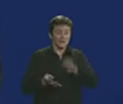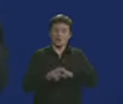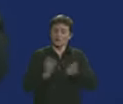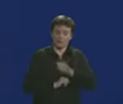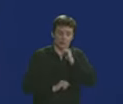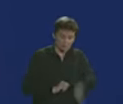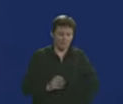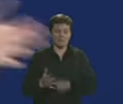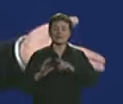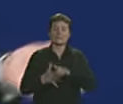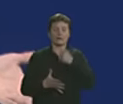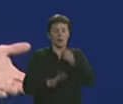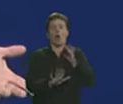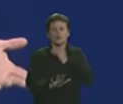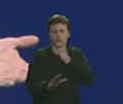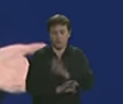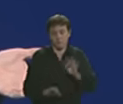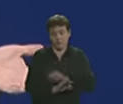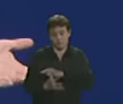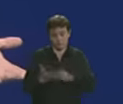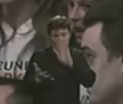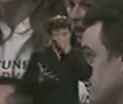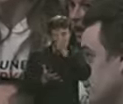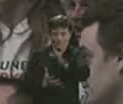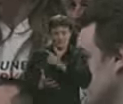au cinquième, qu'il n'y a pas d'urgence.